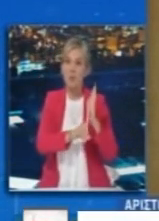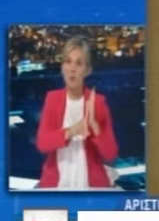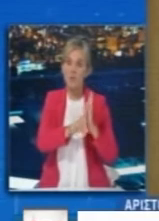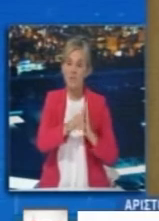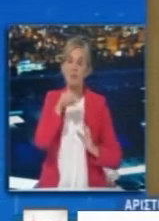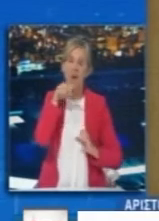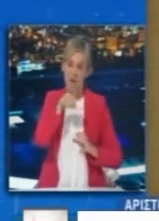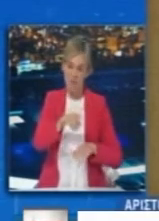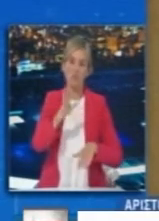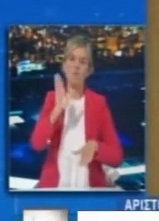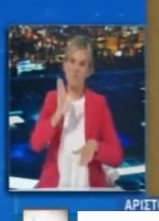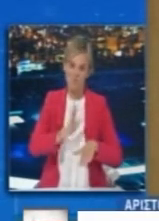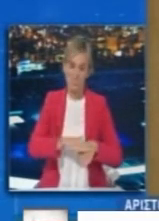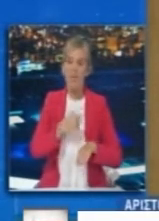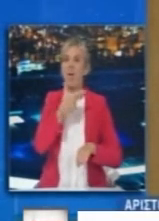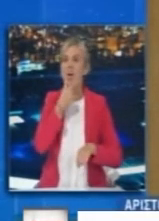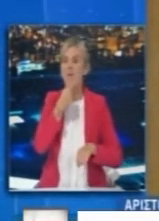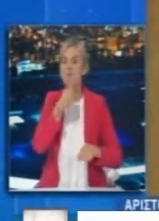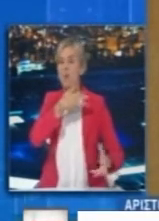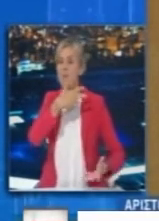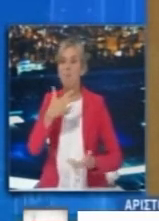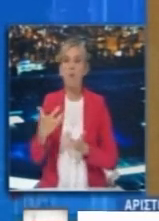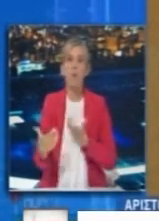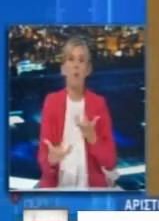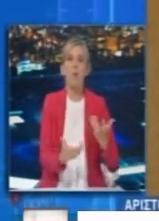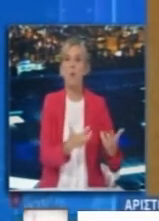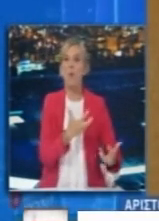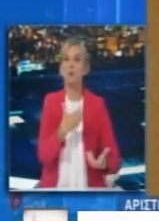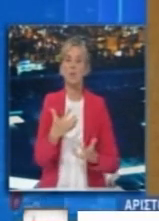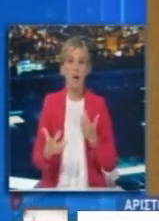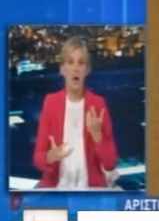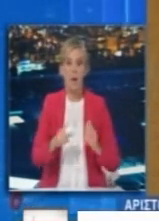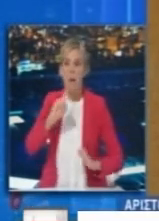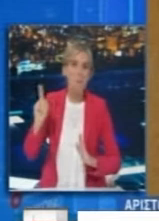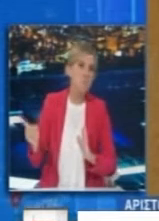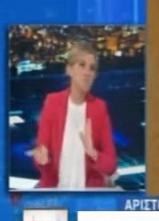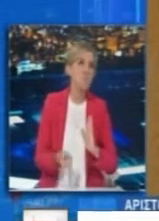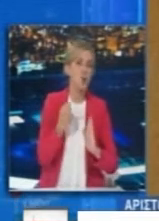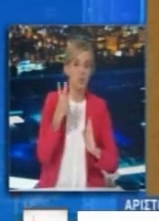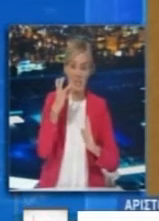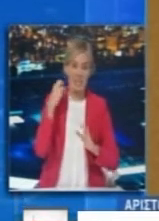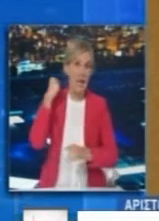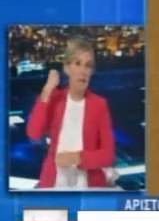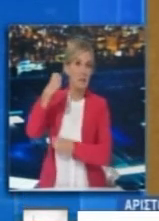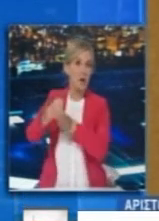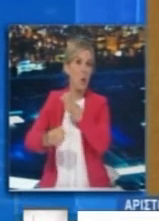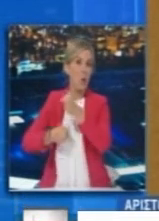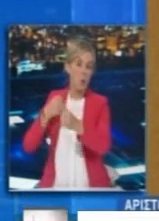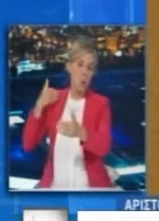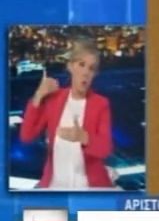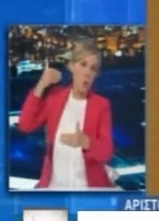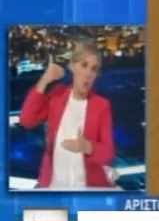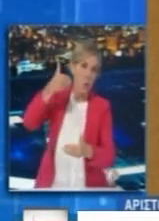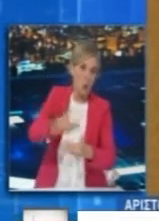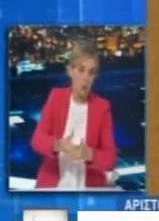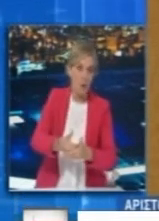ισχυρότερο καύσωνα όσον αφορά την ένταση και τη διάρκεια των τελευταίων 30 ετών. Η θερμοκρασία του αέρα